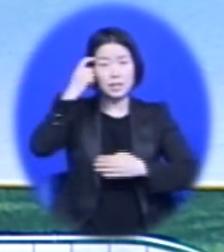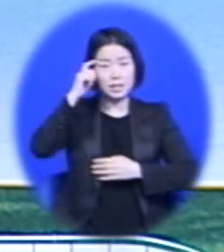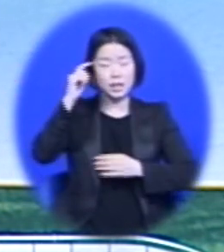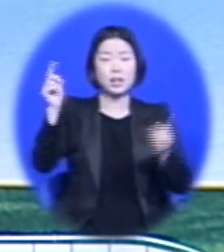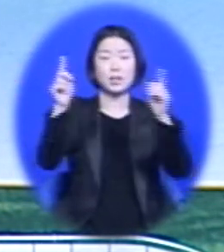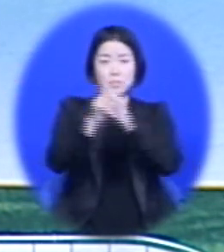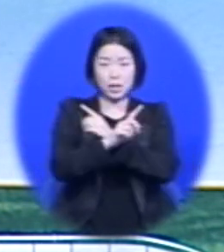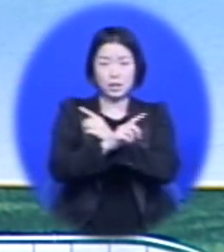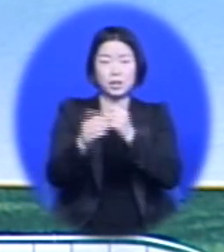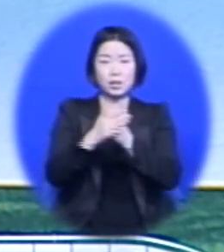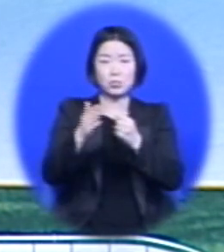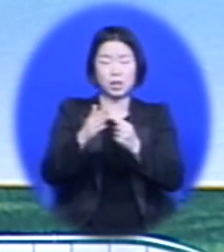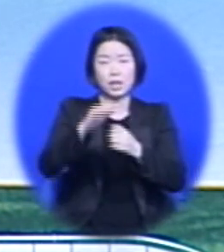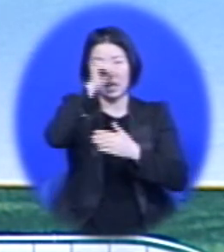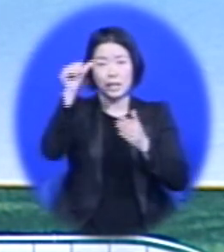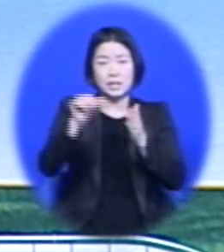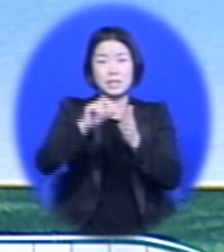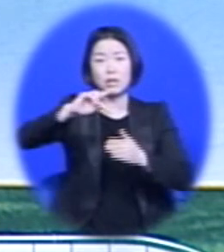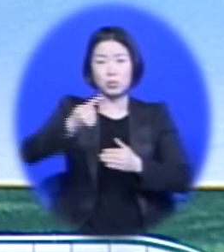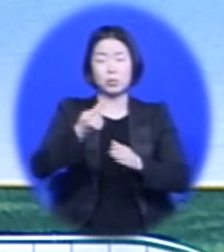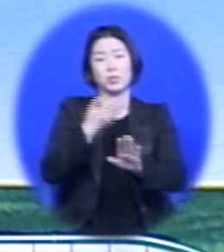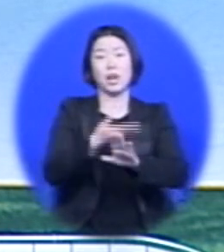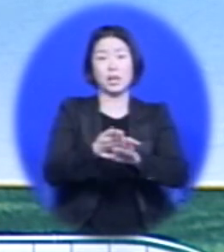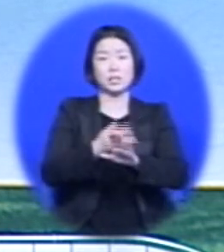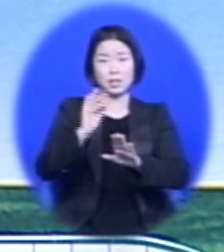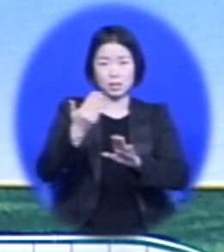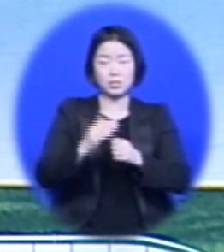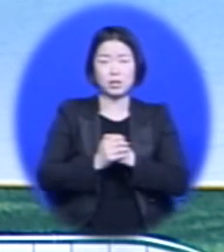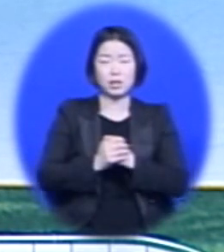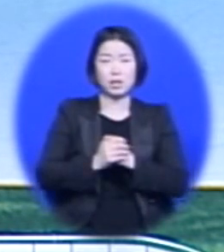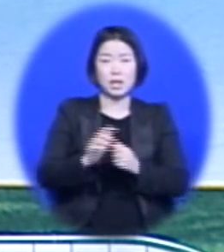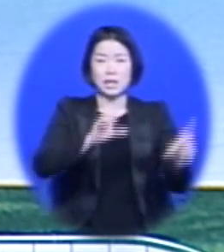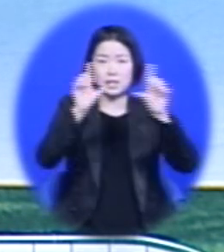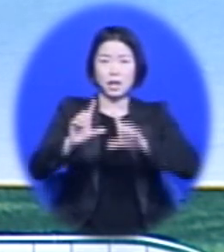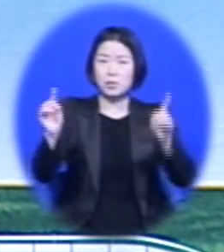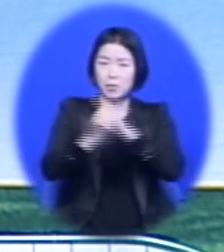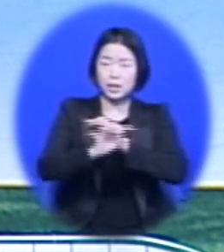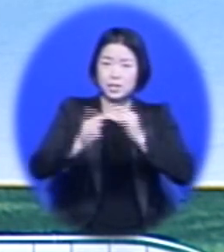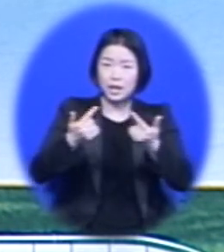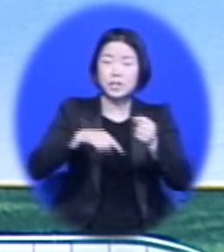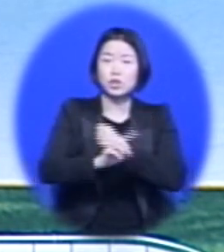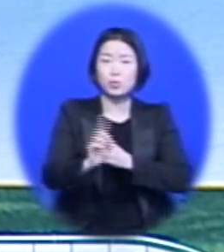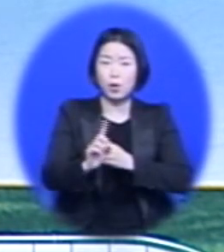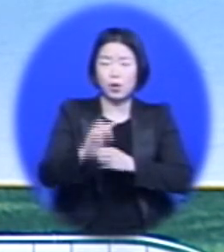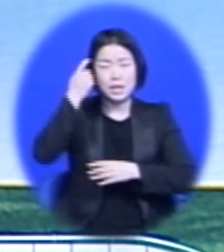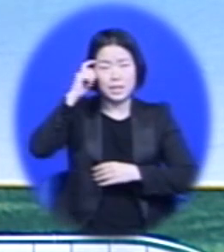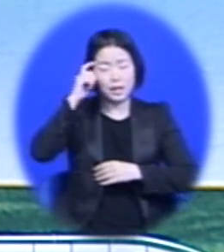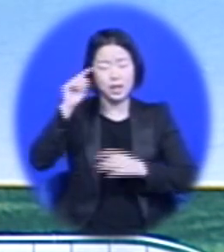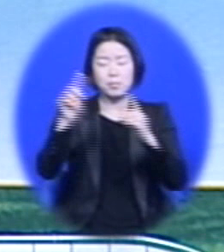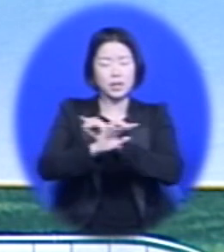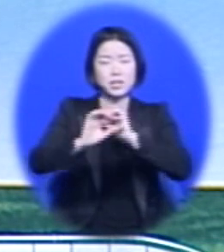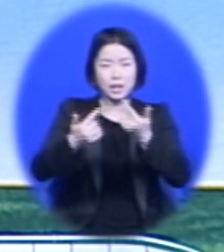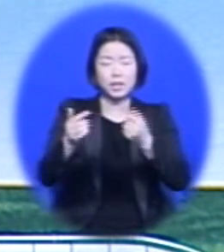달라지기 때문에 인생이 달라지는 겁니다. 삶이 안 바뀌는 것은 생각이 안 바뀌니까 삶이 안